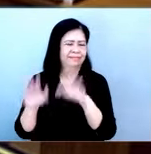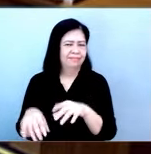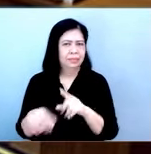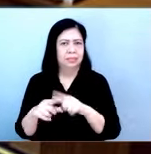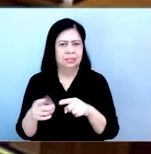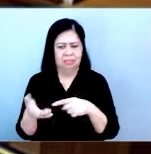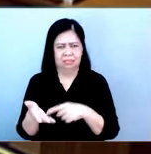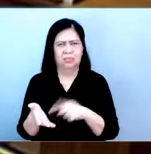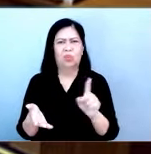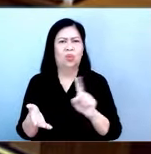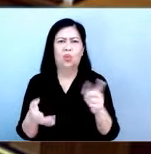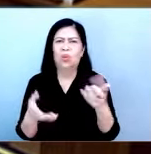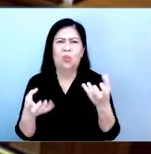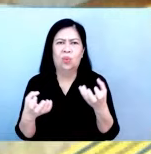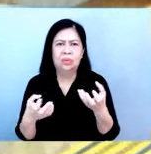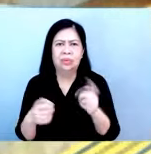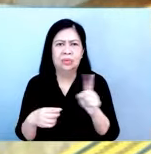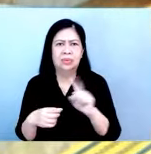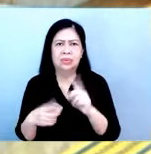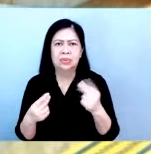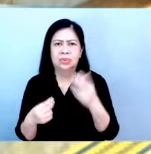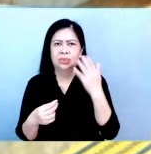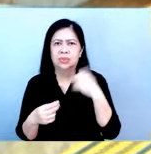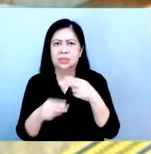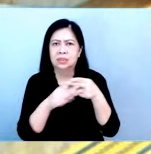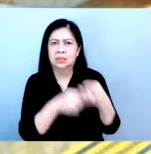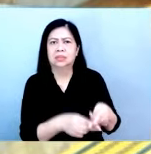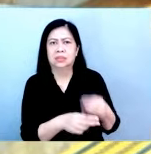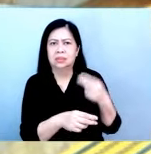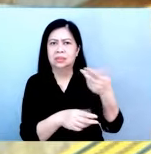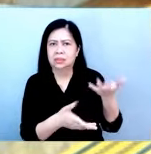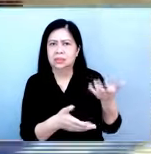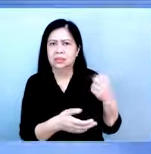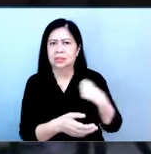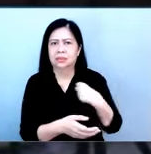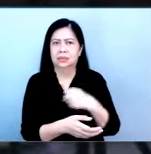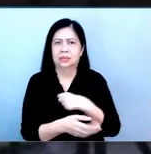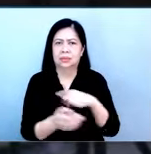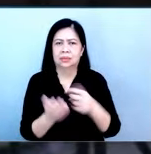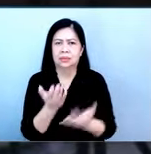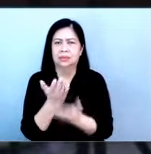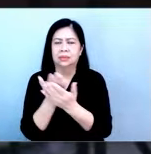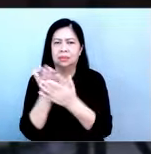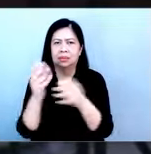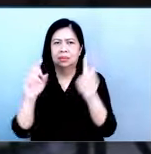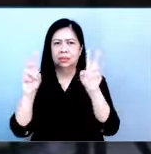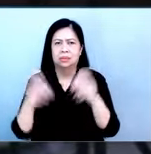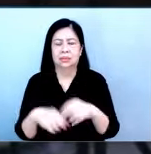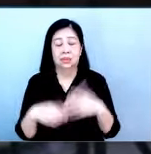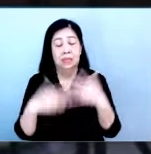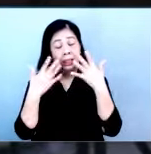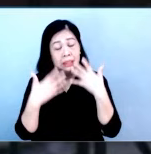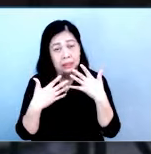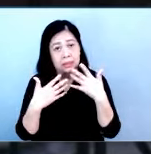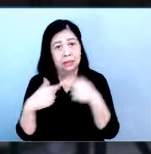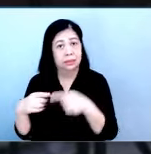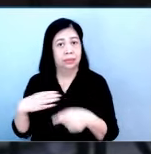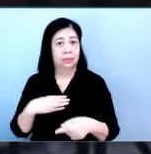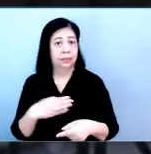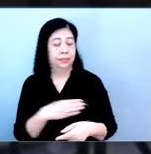raw ba ang gustong palabasin ng Kamara at bakit kailangan idamay ang Senado sa resolusyon? Nakakalungkot that the House,